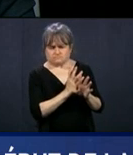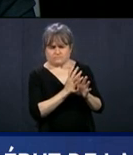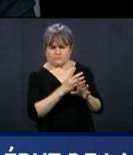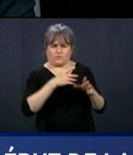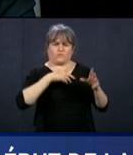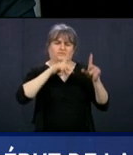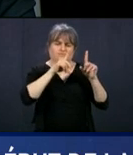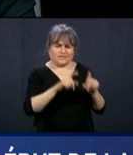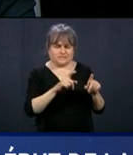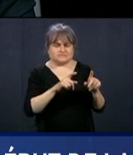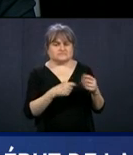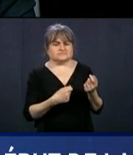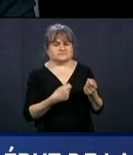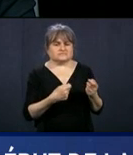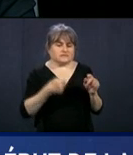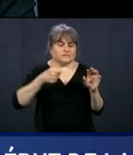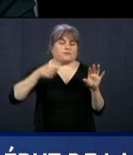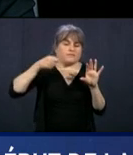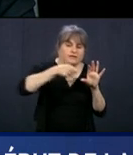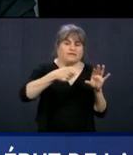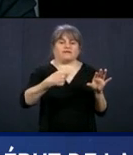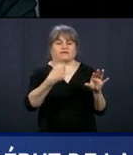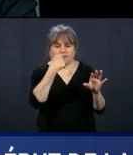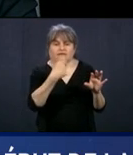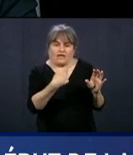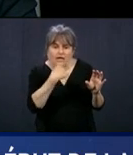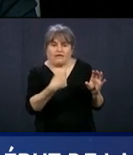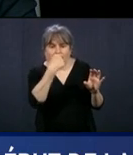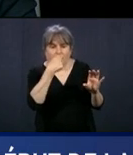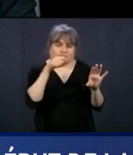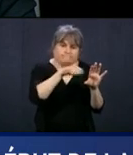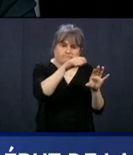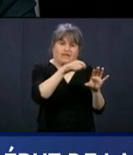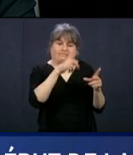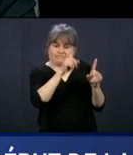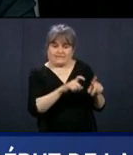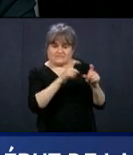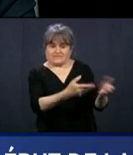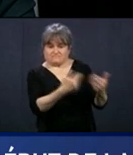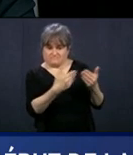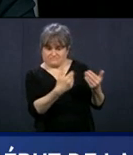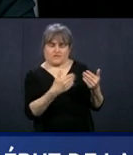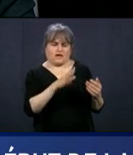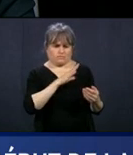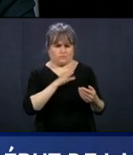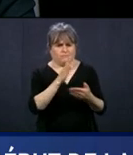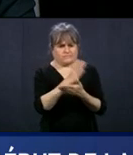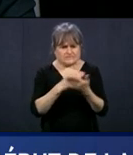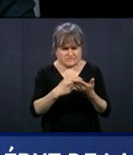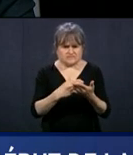de tests, par exemple, autour des cas symptomatiques, qui sont symptomatiques. Puis là, on est en train de tester rester des cas dans la famille qui ne sont